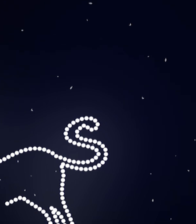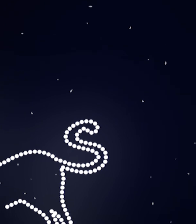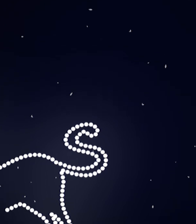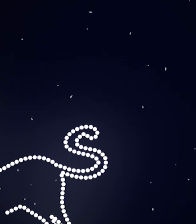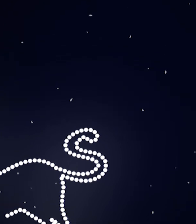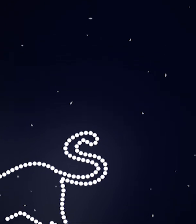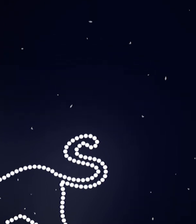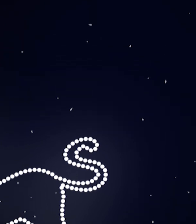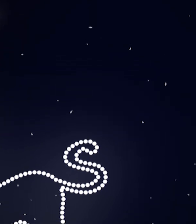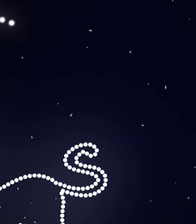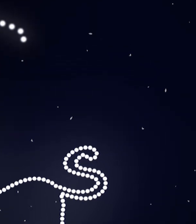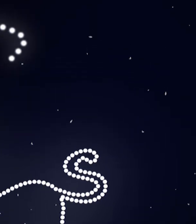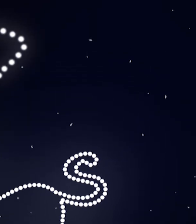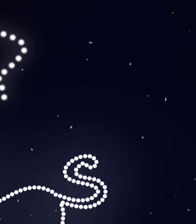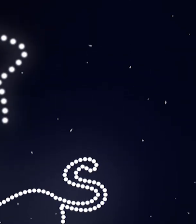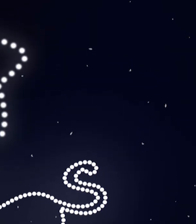Гайхамшигын аялал